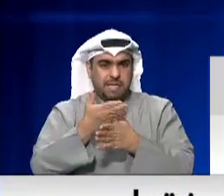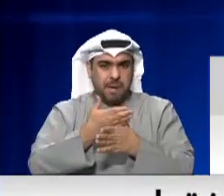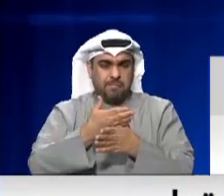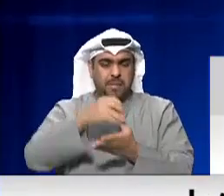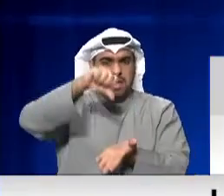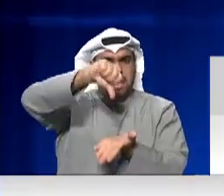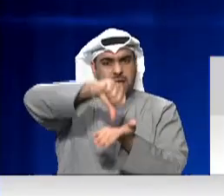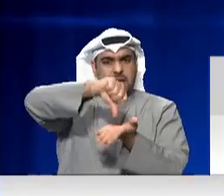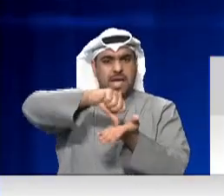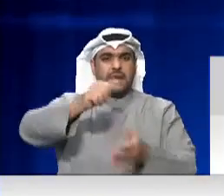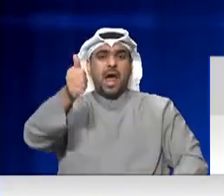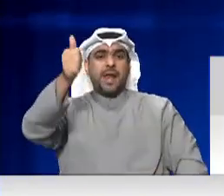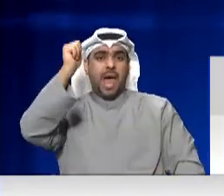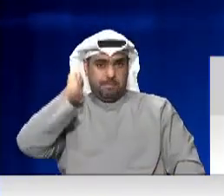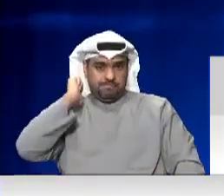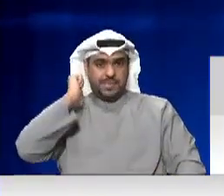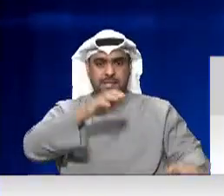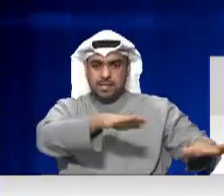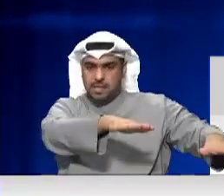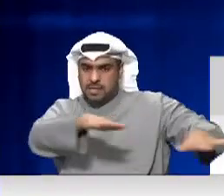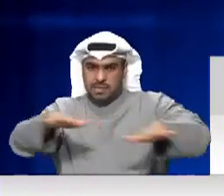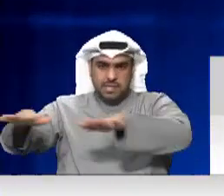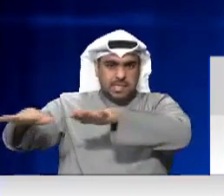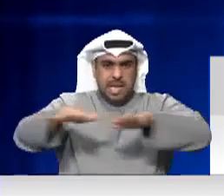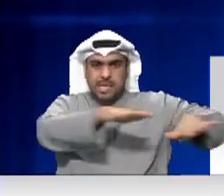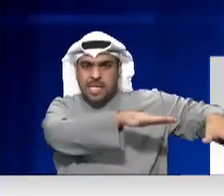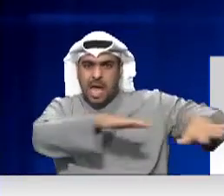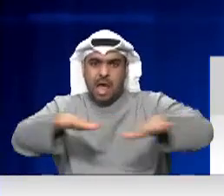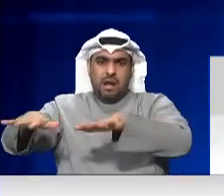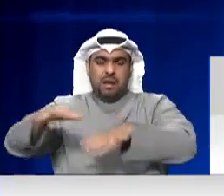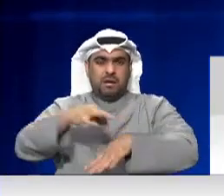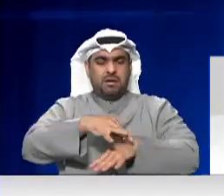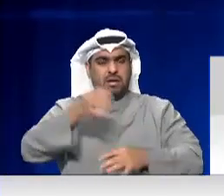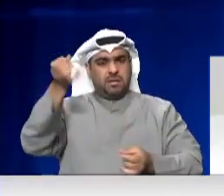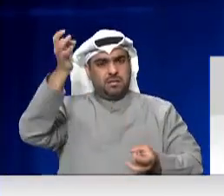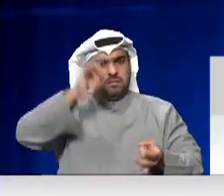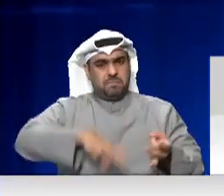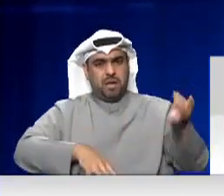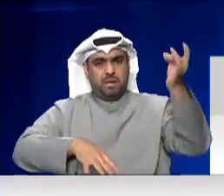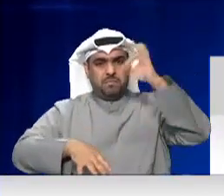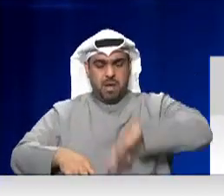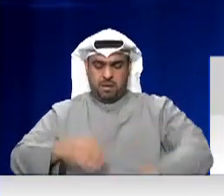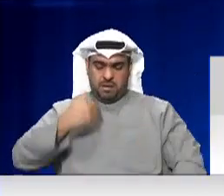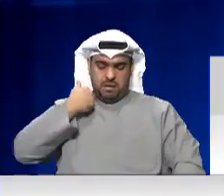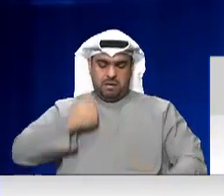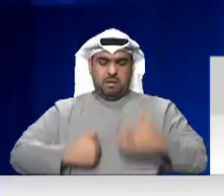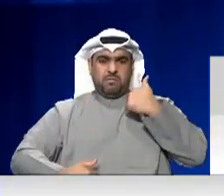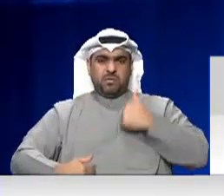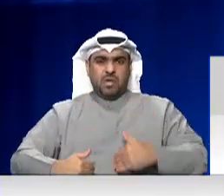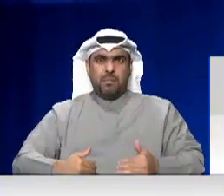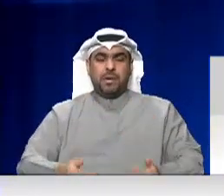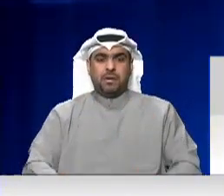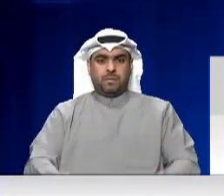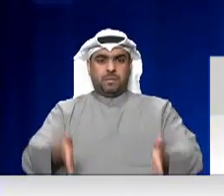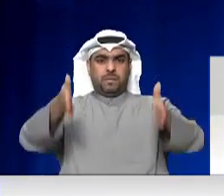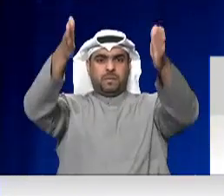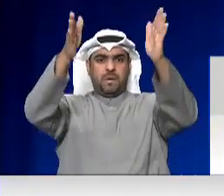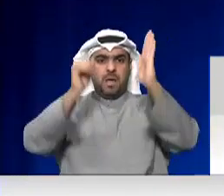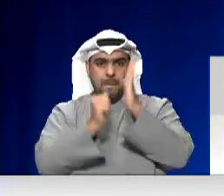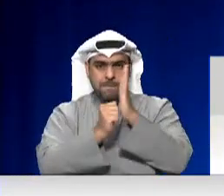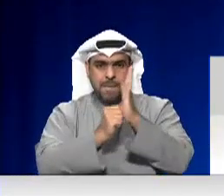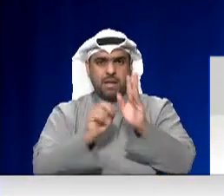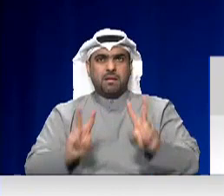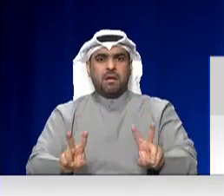فخامة الرئيس آية الله الدكتور سيد إبراهيم رئيسي رئيس الجمهورية الإسلامية الإيرانية الصديقة، ضمنها